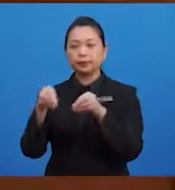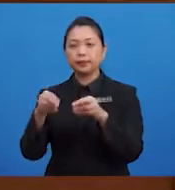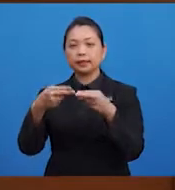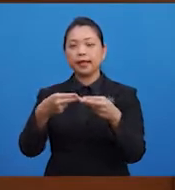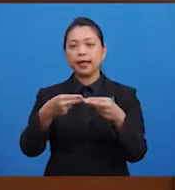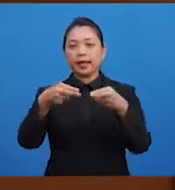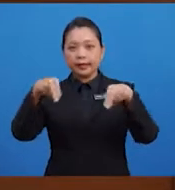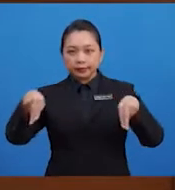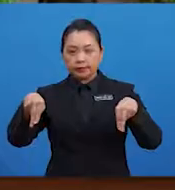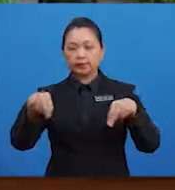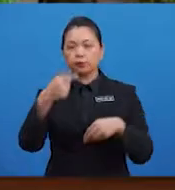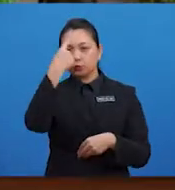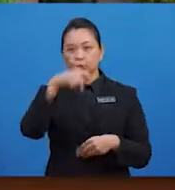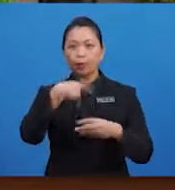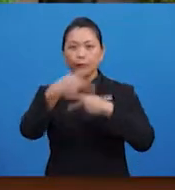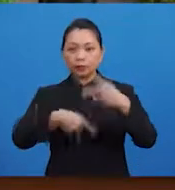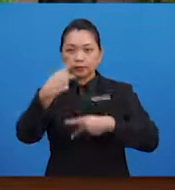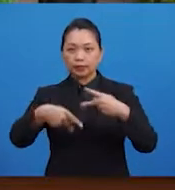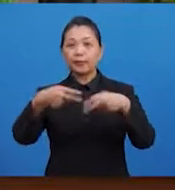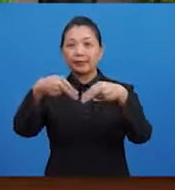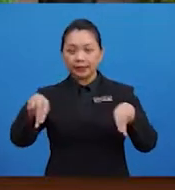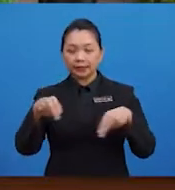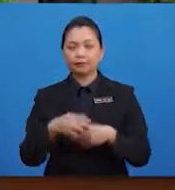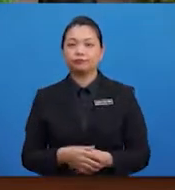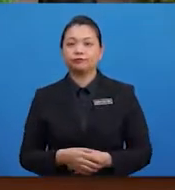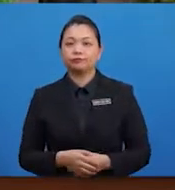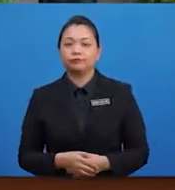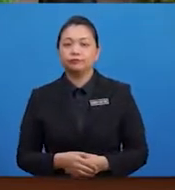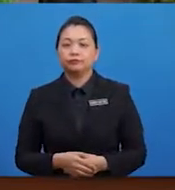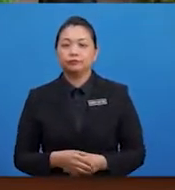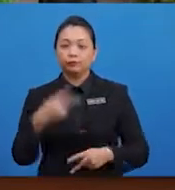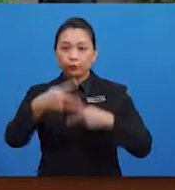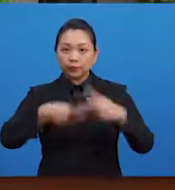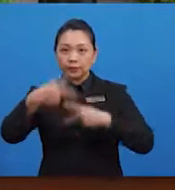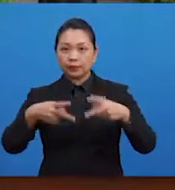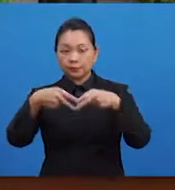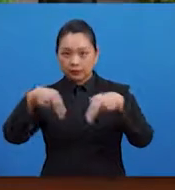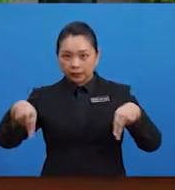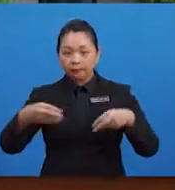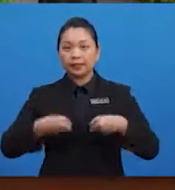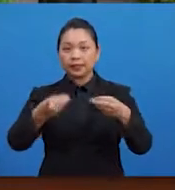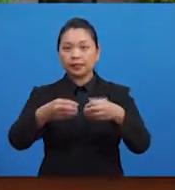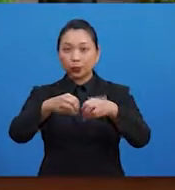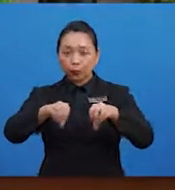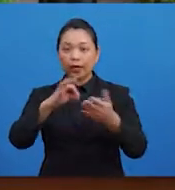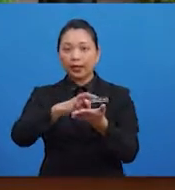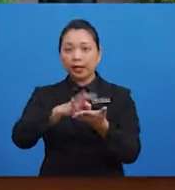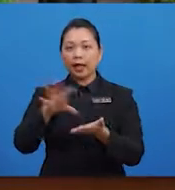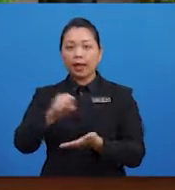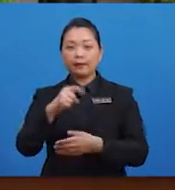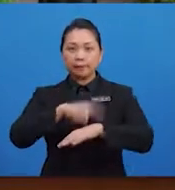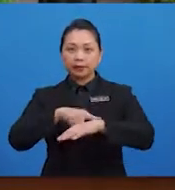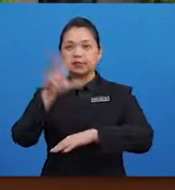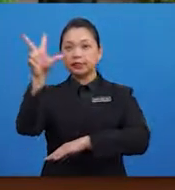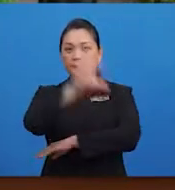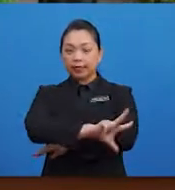proses penetasan. Proses penetasan di dalam hatcher bagi telur ayam mengambil masa selama 3